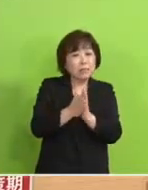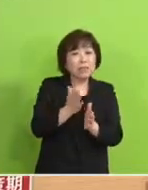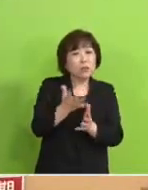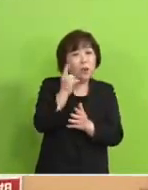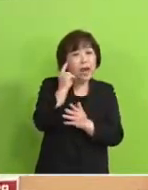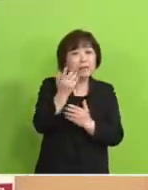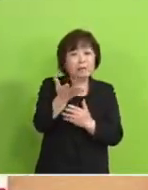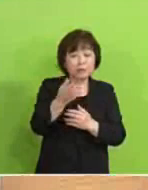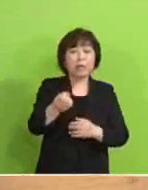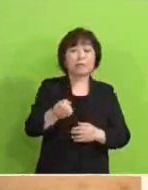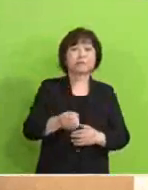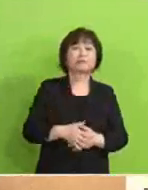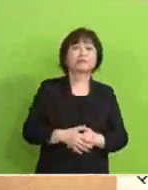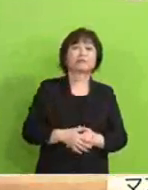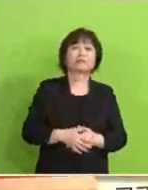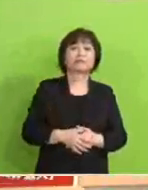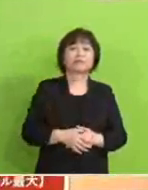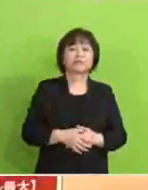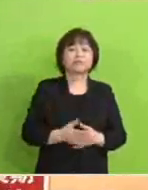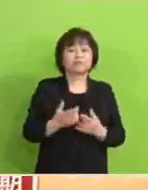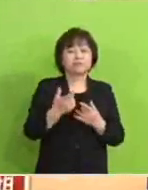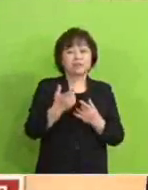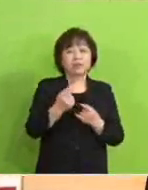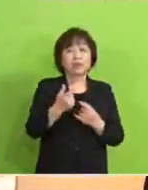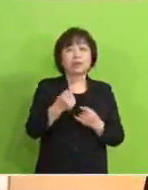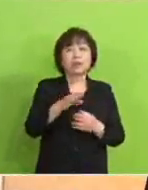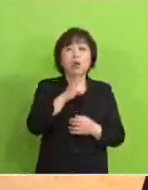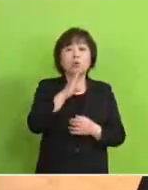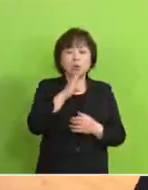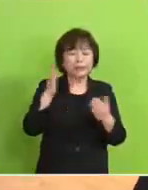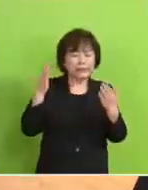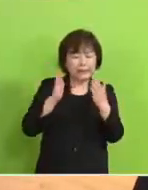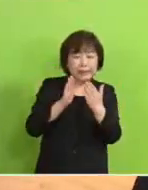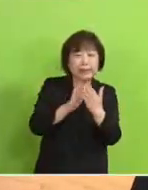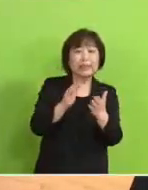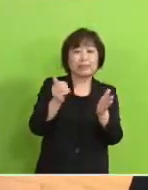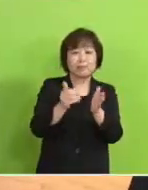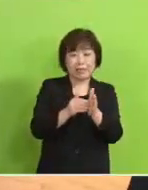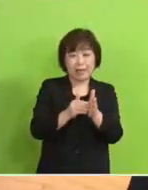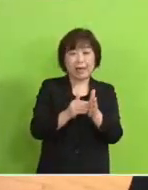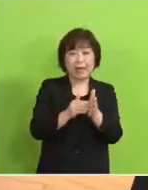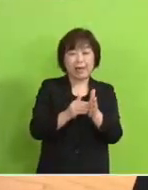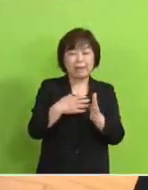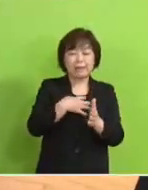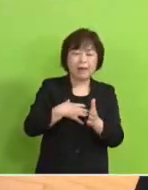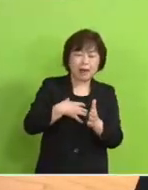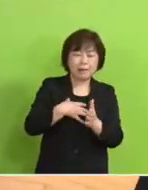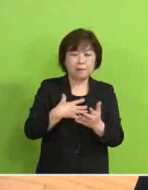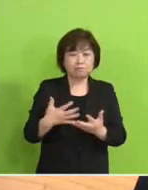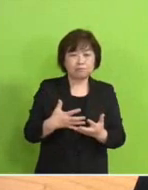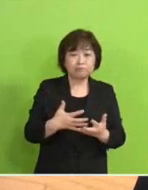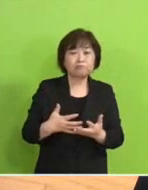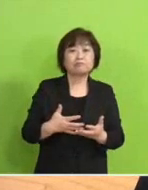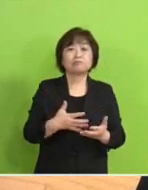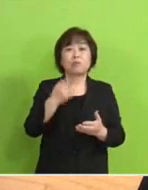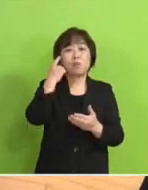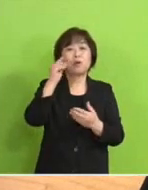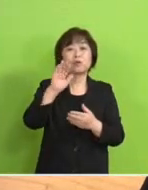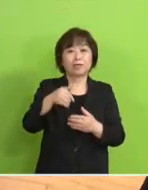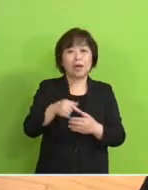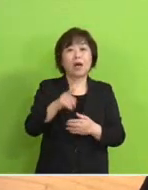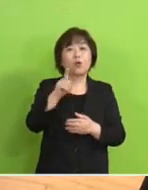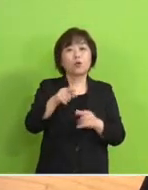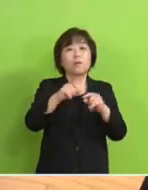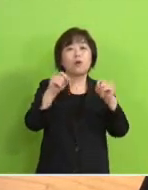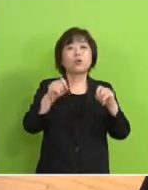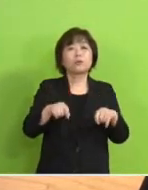ようにお考えでしょうか。 そうですね、本当にギリギリまで、悩んだところなんですが、この